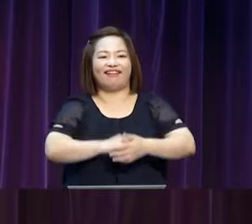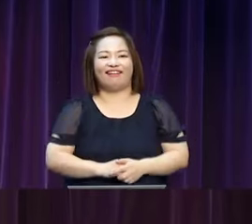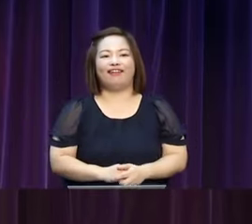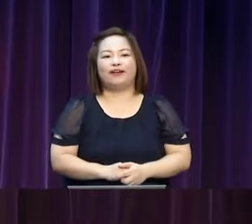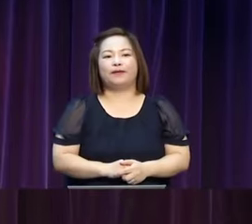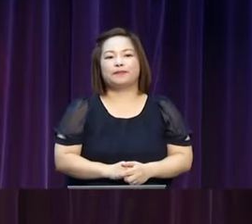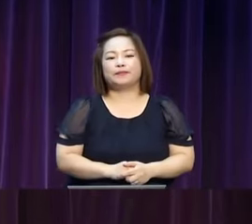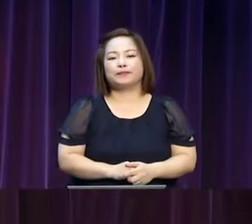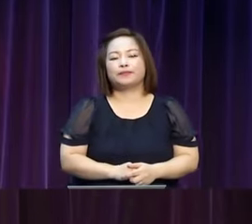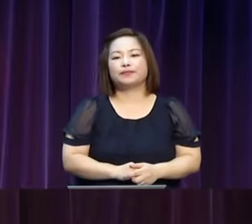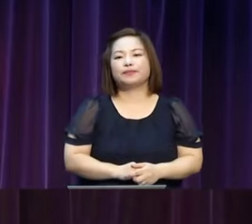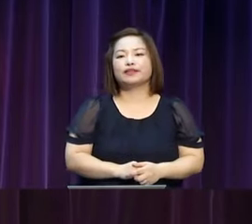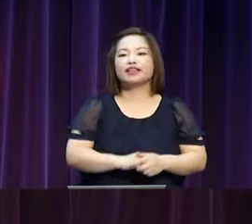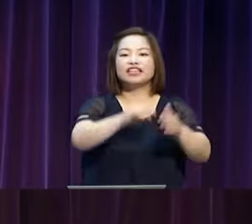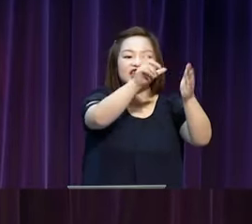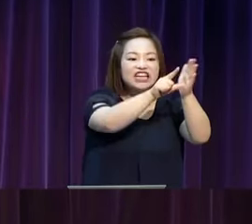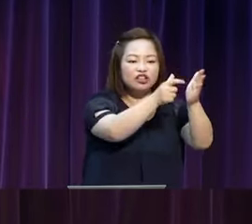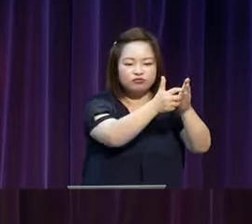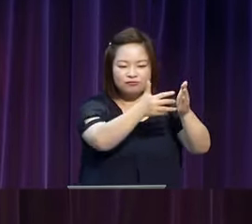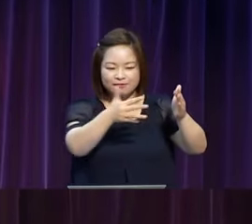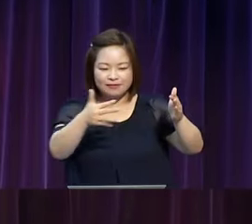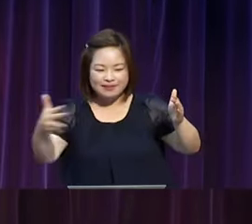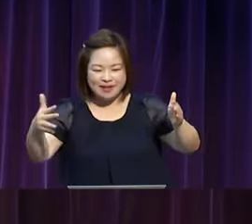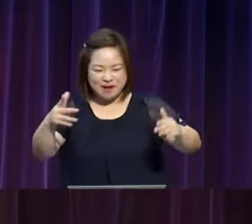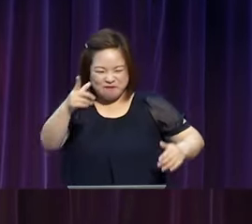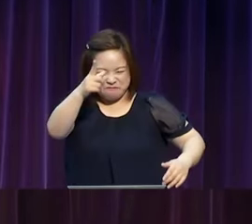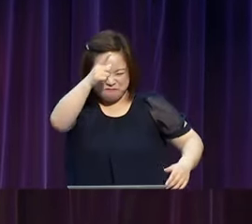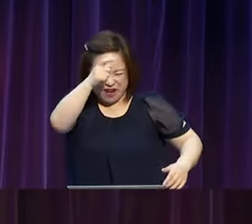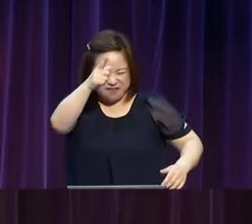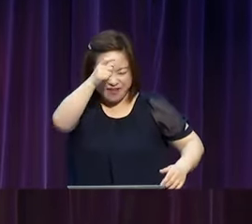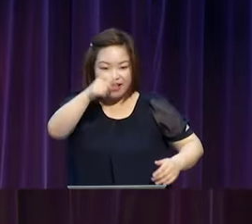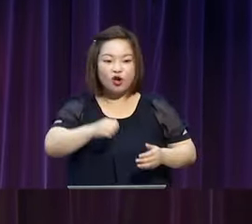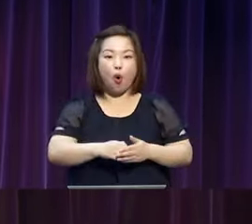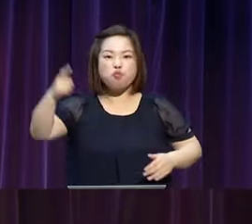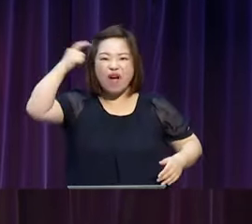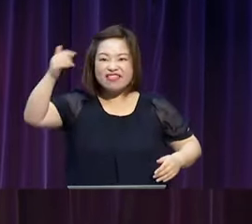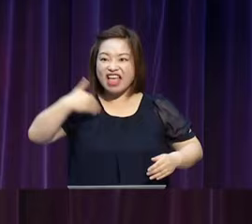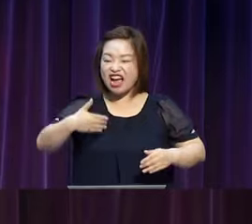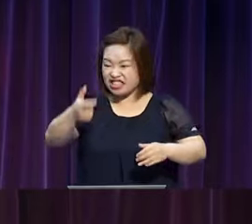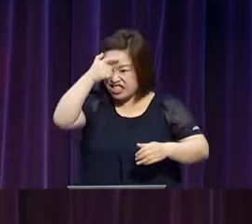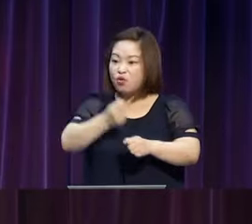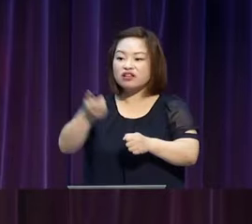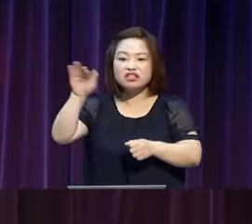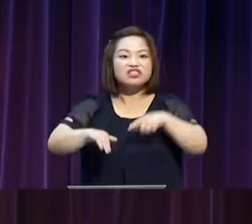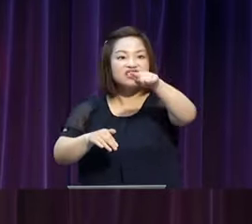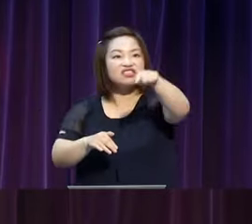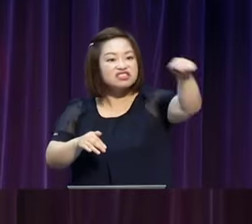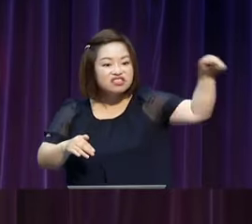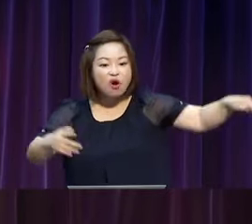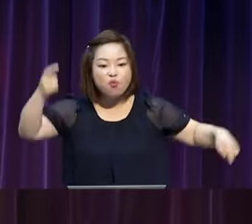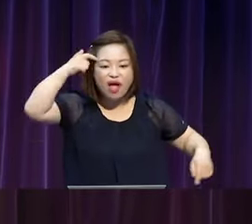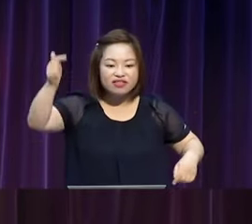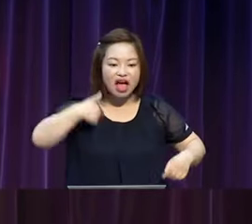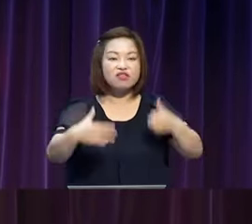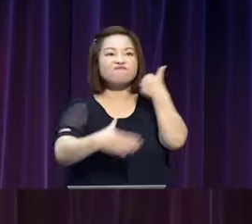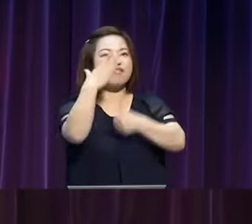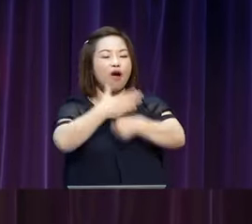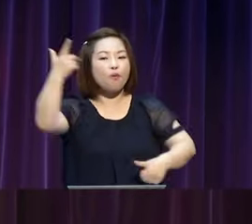그런데 나중엔 오기가 생기더라고요. 내가 기도하는데 왜 너희들이 뭐라고 하냐?